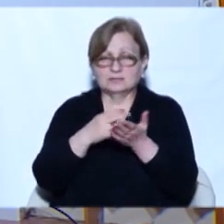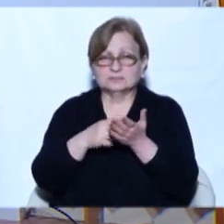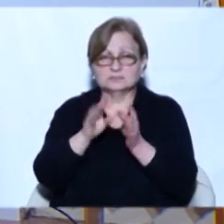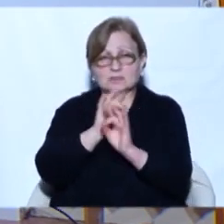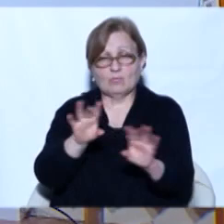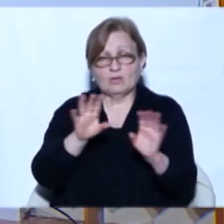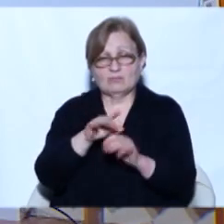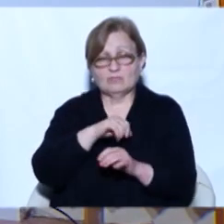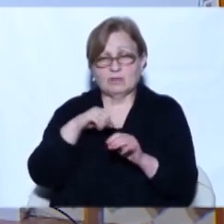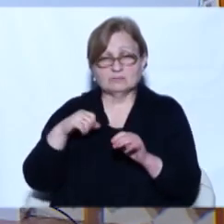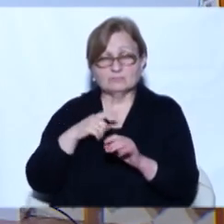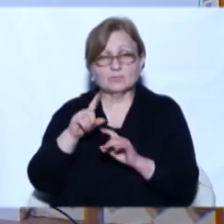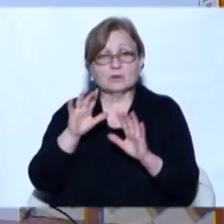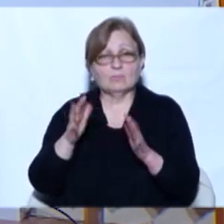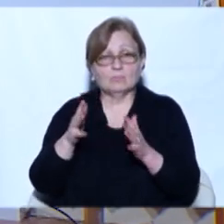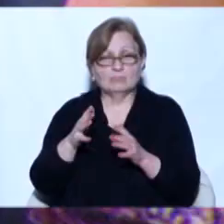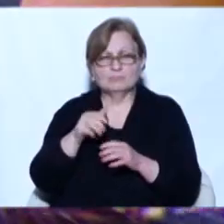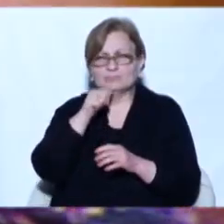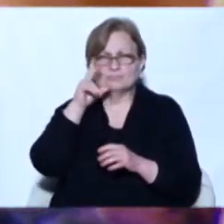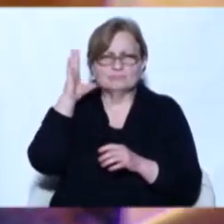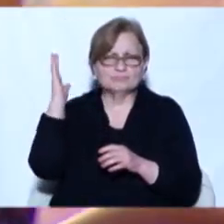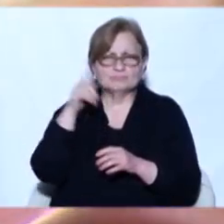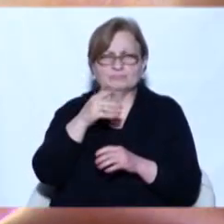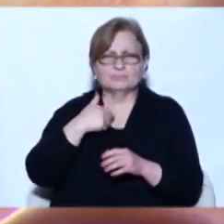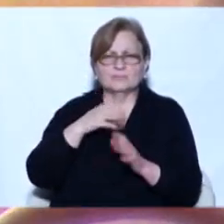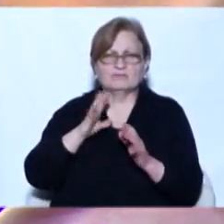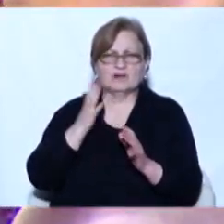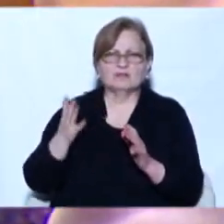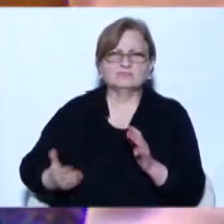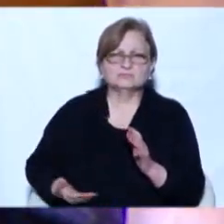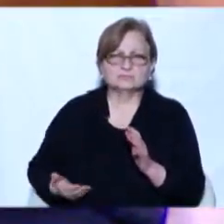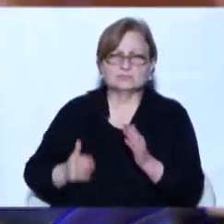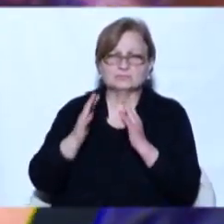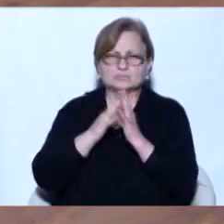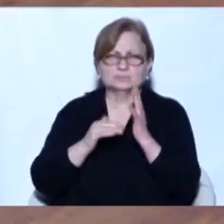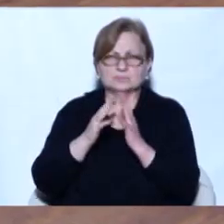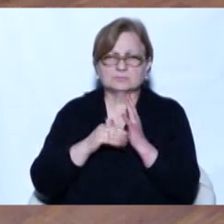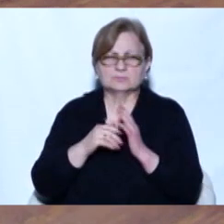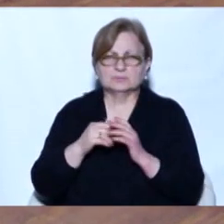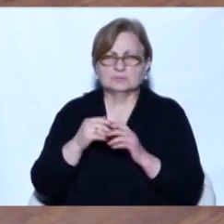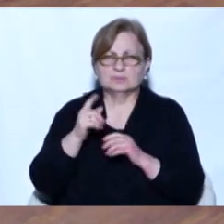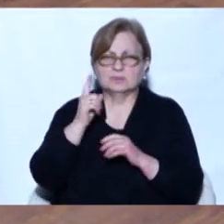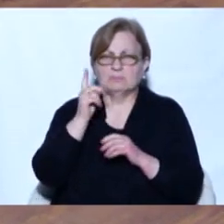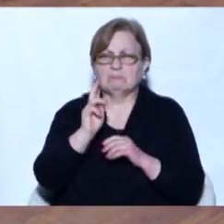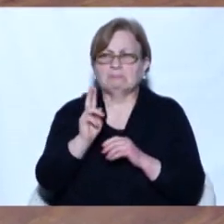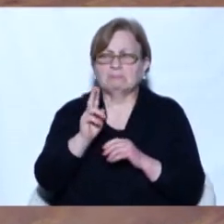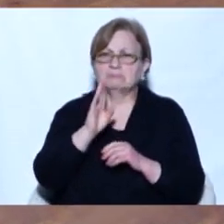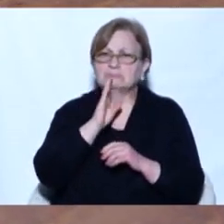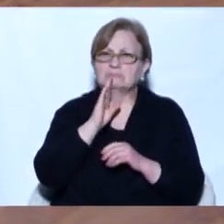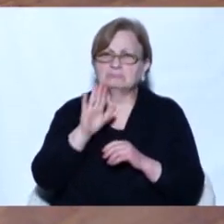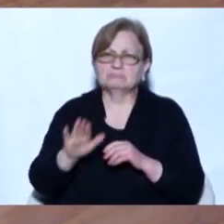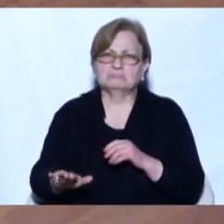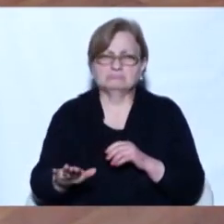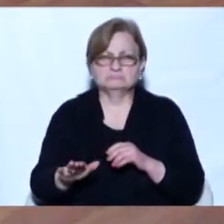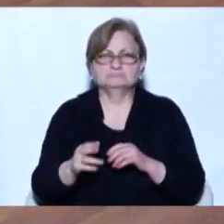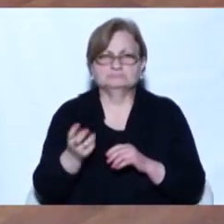დაემართა. Რამდენიმე წლის წინ ცხოვრობდი სოფლად. ერთი პატარა მეორე კლასელი გოგონა